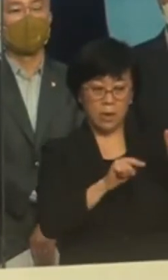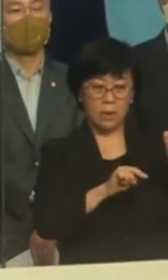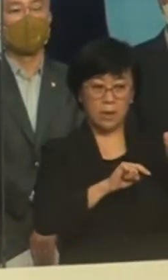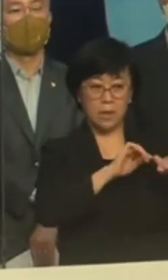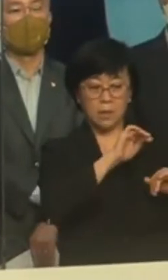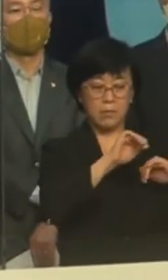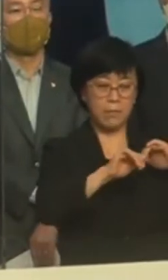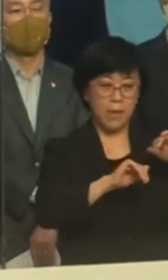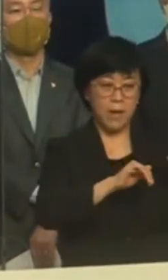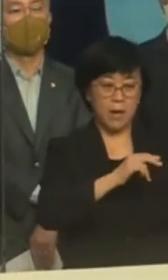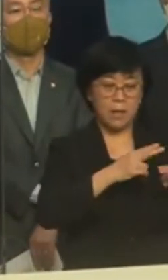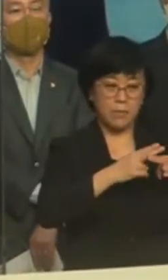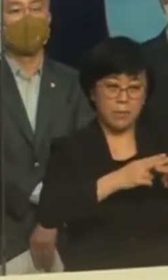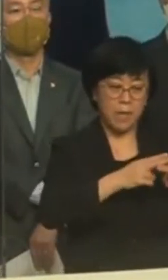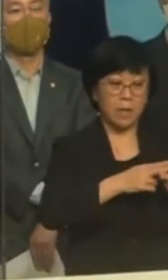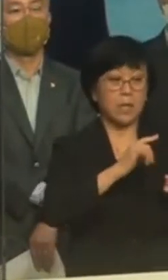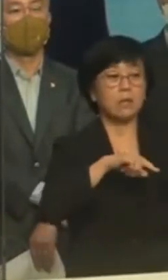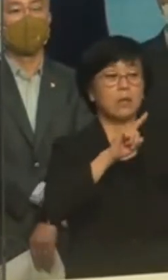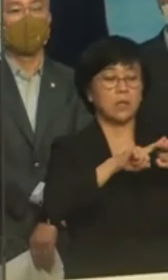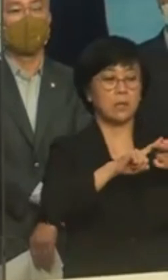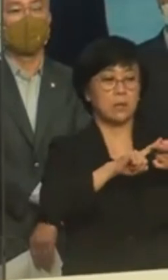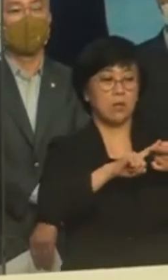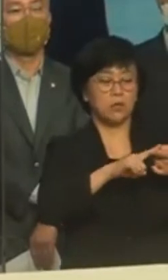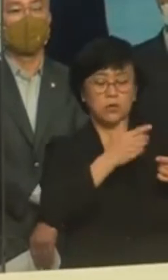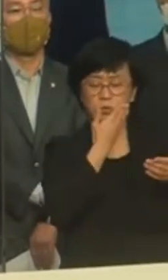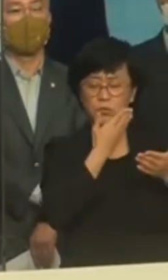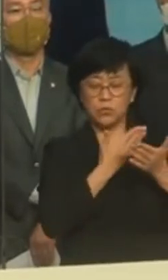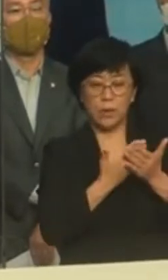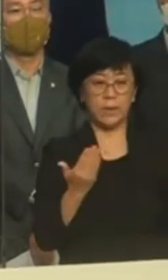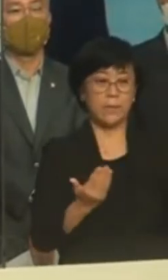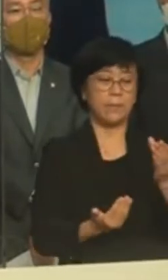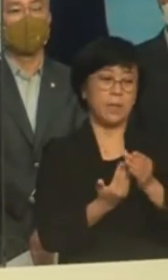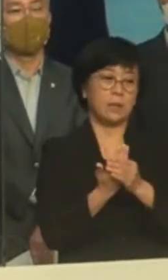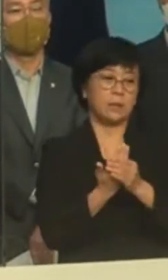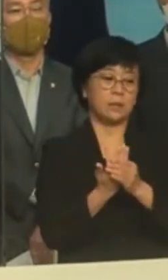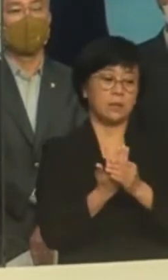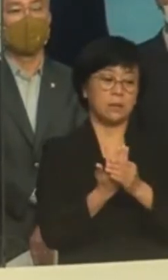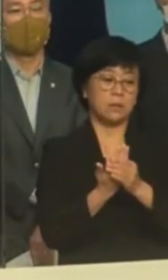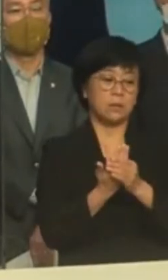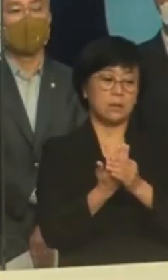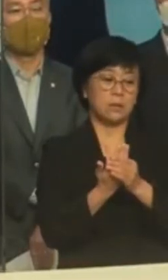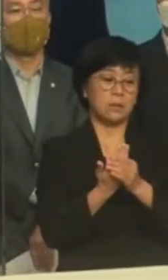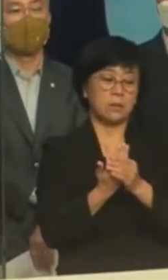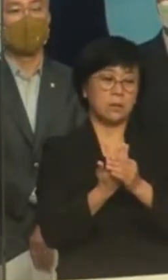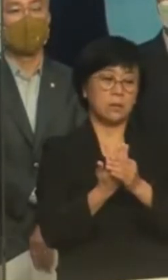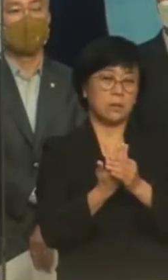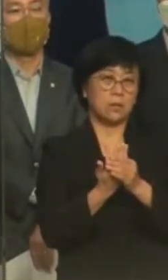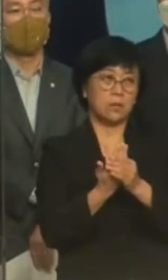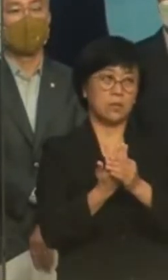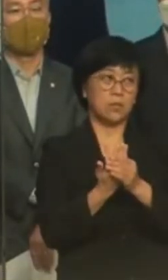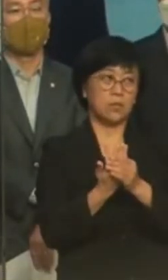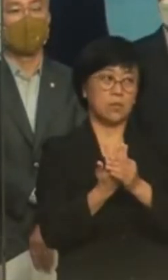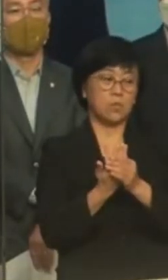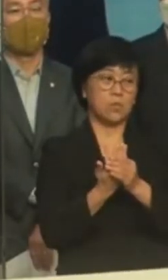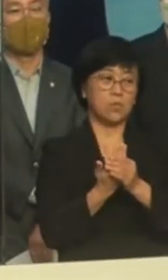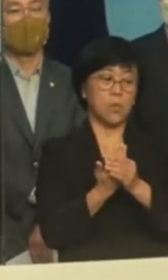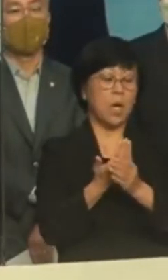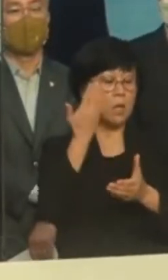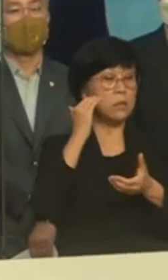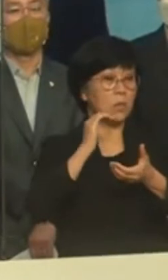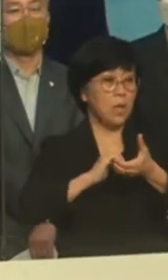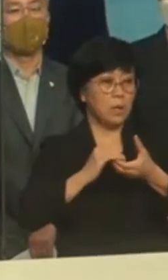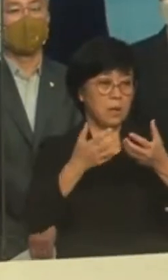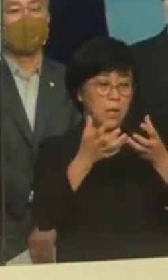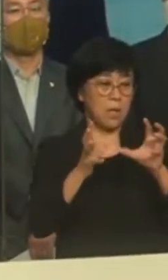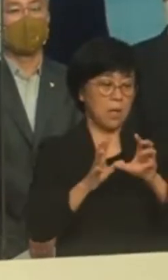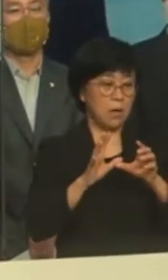훼손한 사건이냐 아니냐, 이게 엄청나게 중요한 사건이에요. 만약에 이게 청와대의